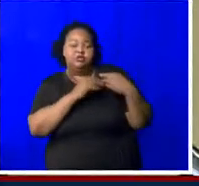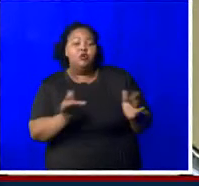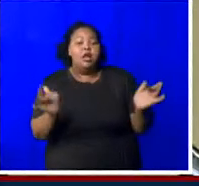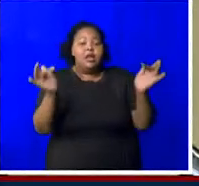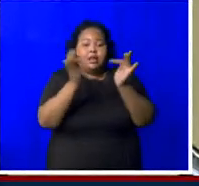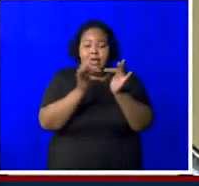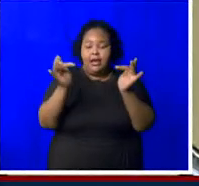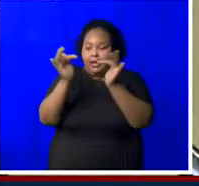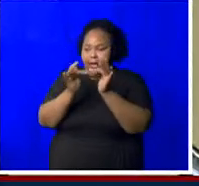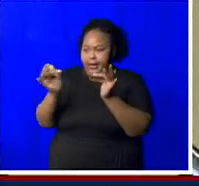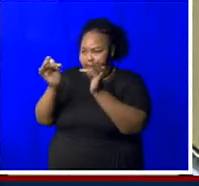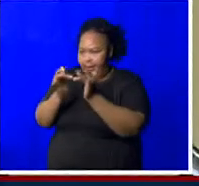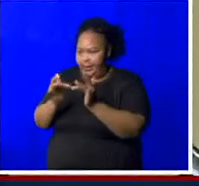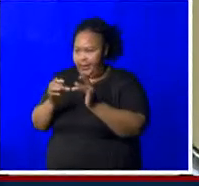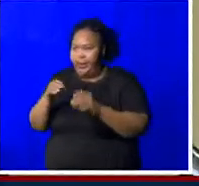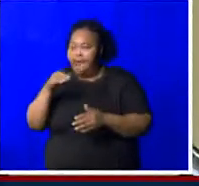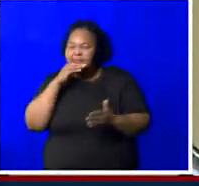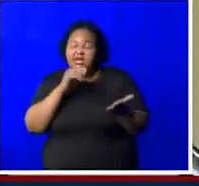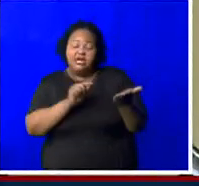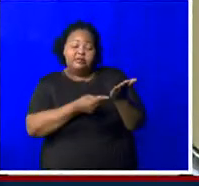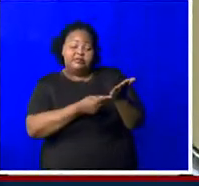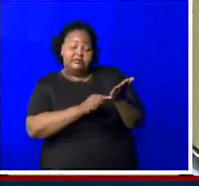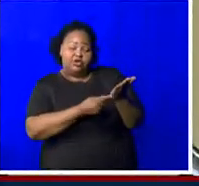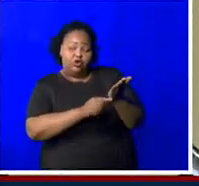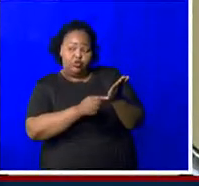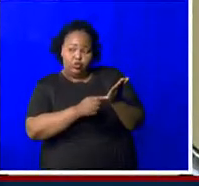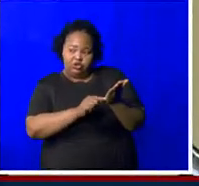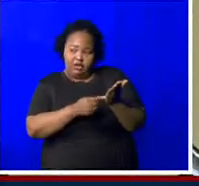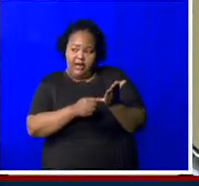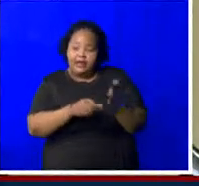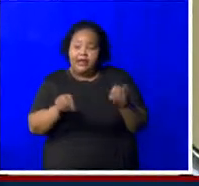technological intervention that will allow